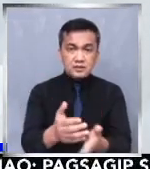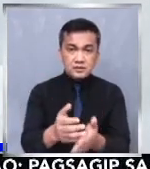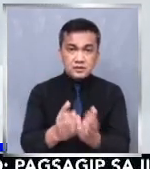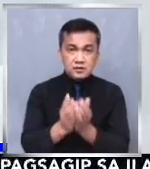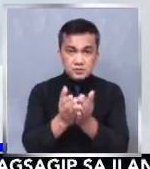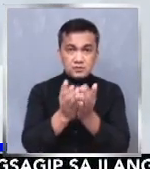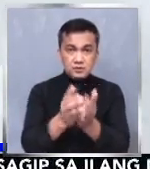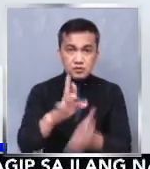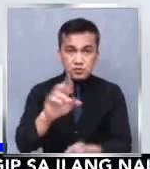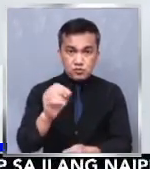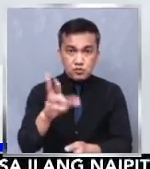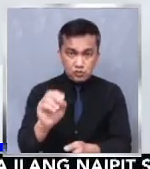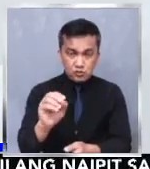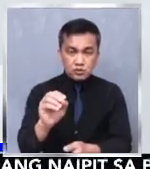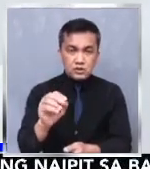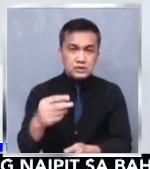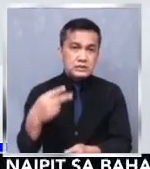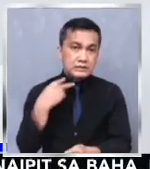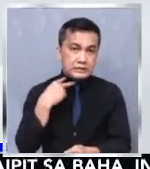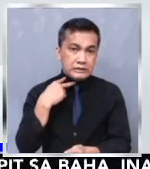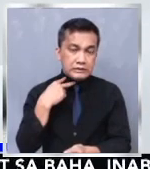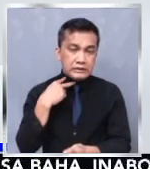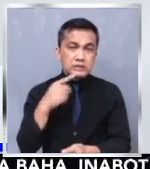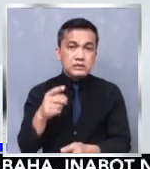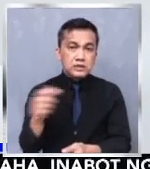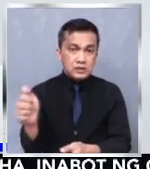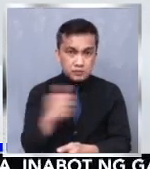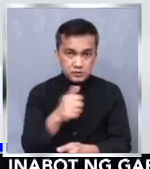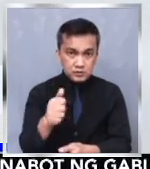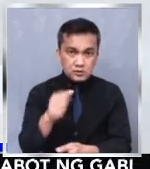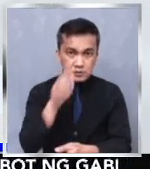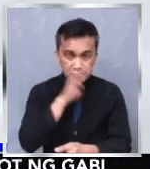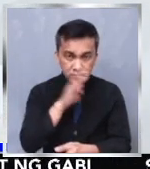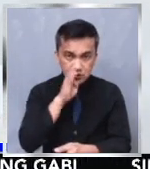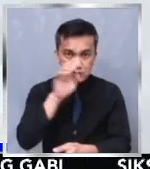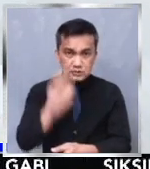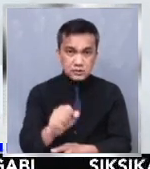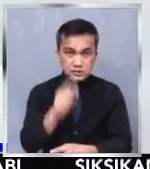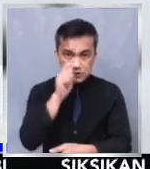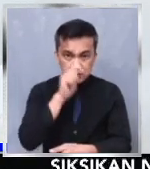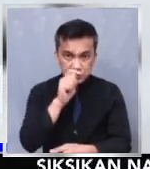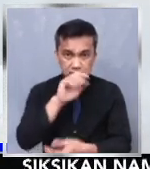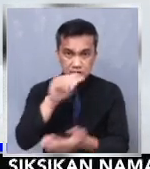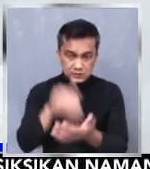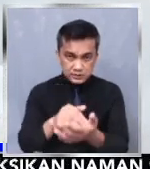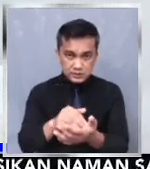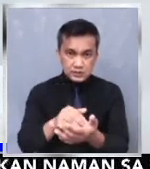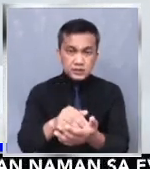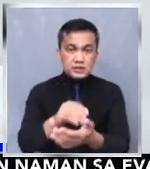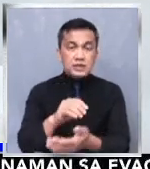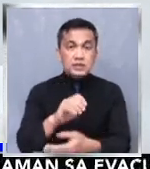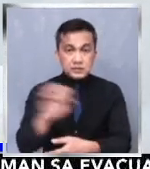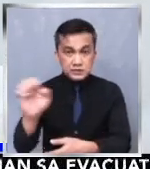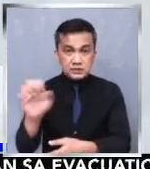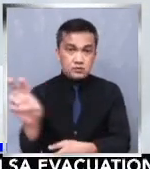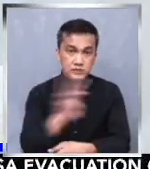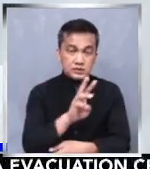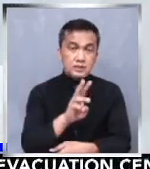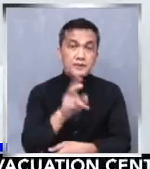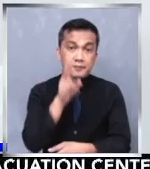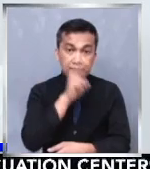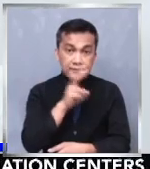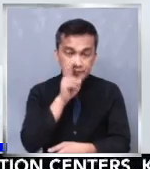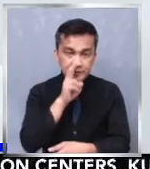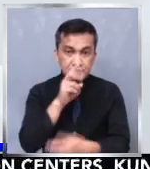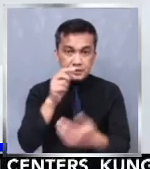naantala ang mga biyahe sa Bicol, Southern Tagalog Region, Central, Eastern at Western Visayas at ilang parte